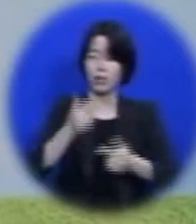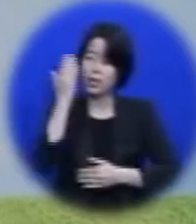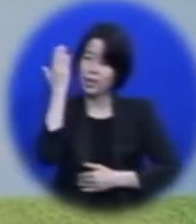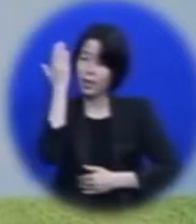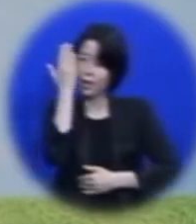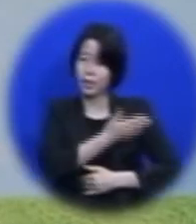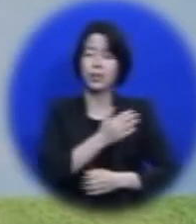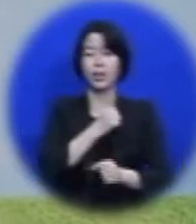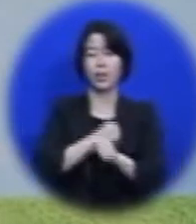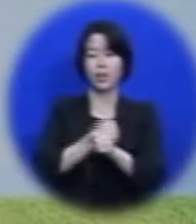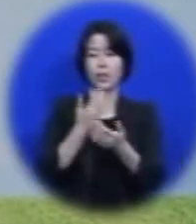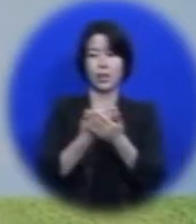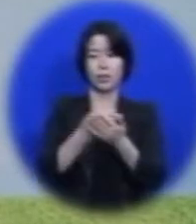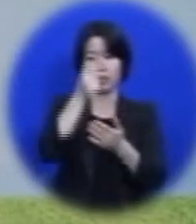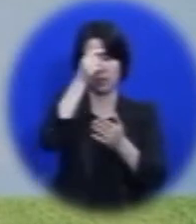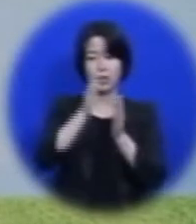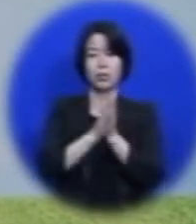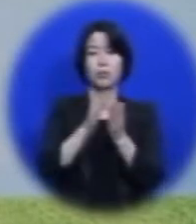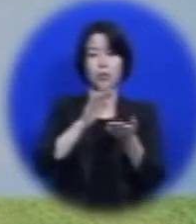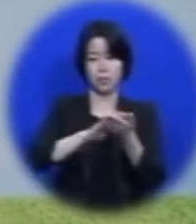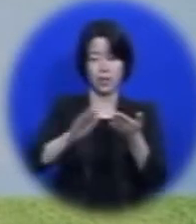깨끗하게 해달라는 기도라는 사실입니다.